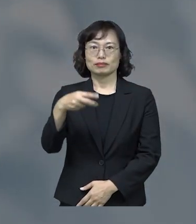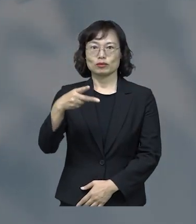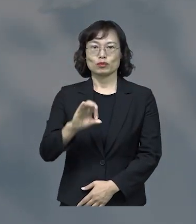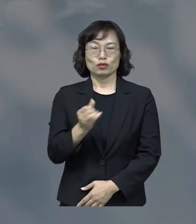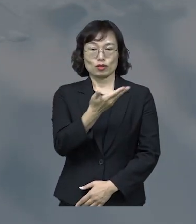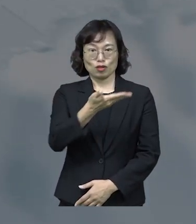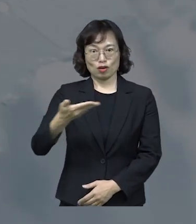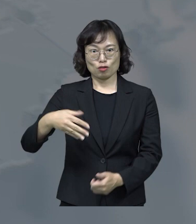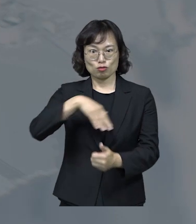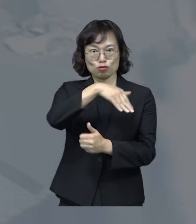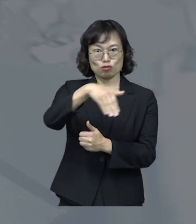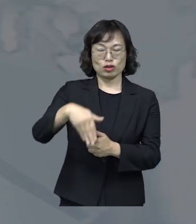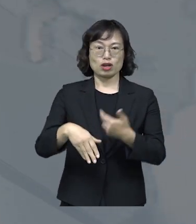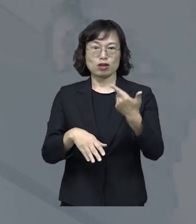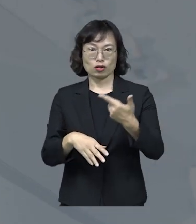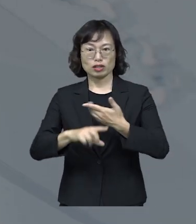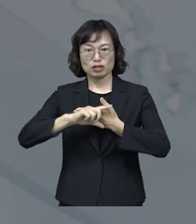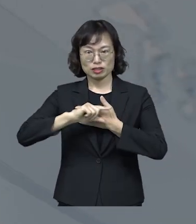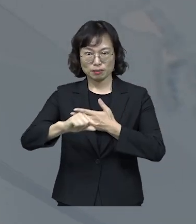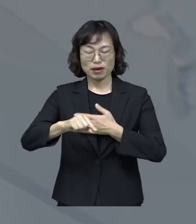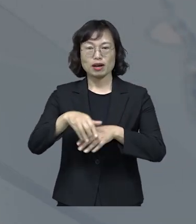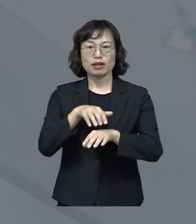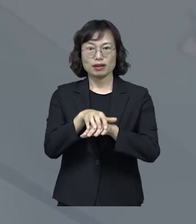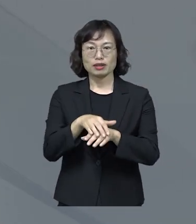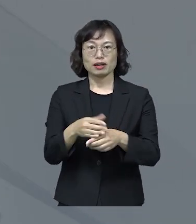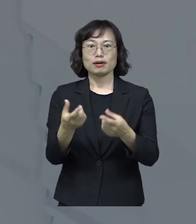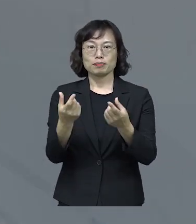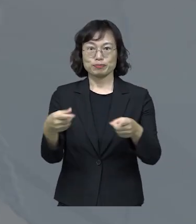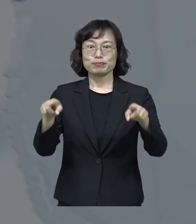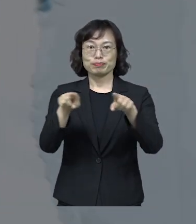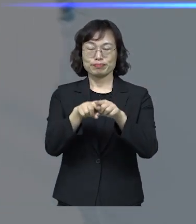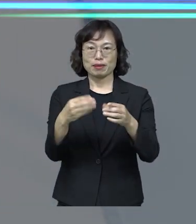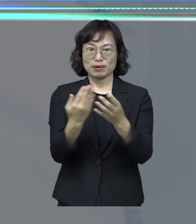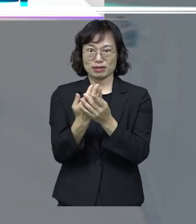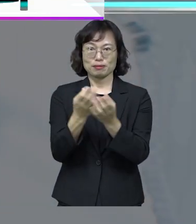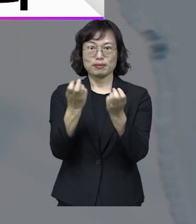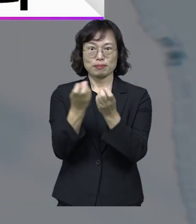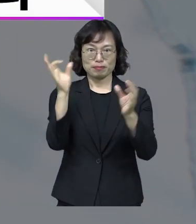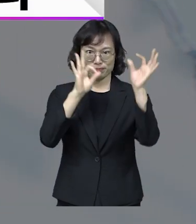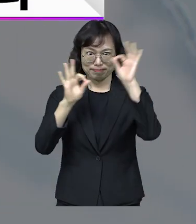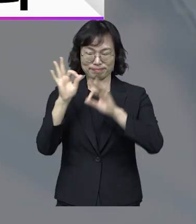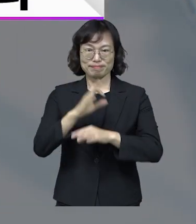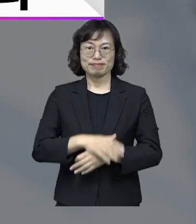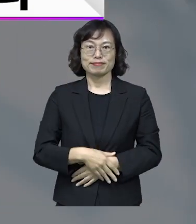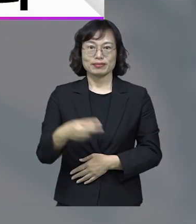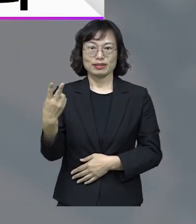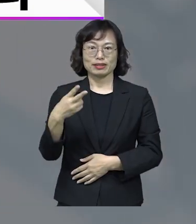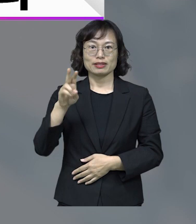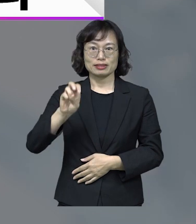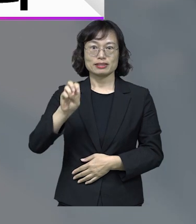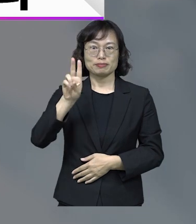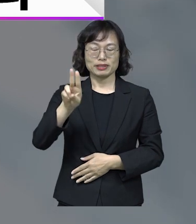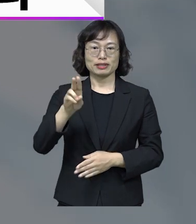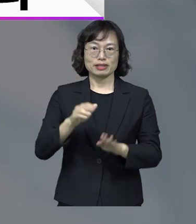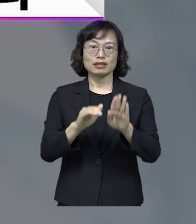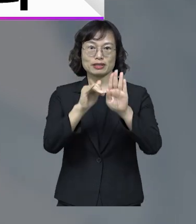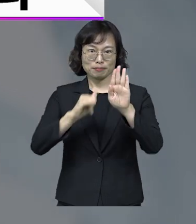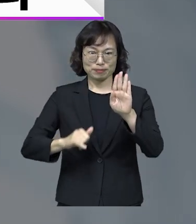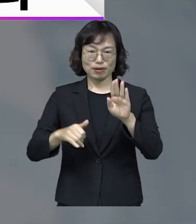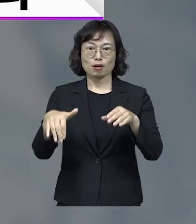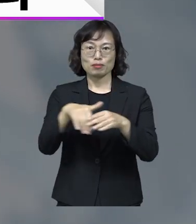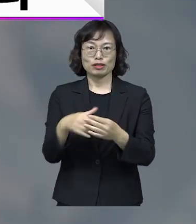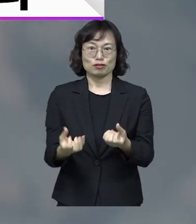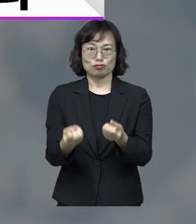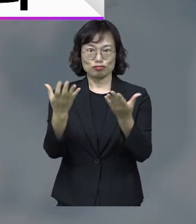양산을 포함한 낙동강 유역 6개 지자체가 공동 발전을 모색합니다. 3년 만에 찾아온 2022 양산 3양